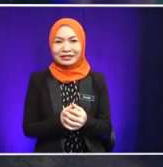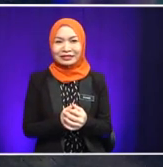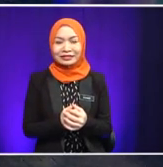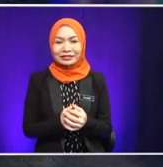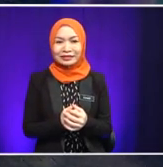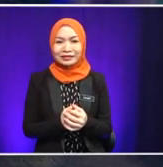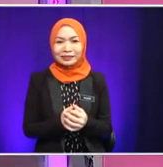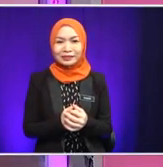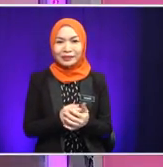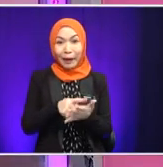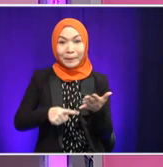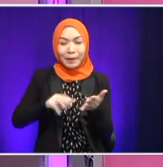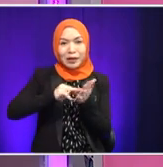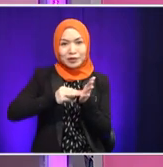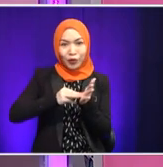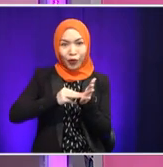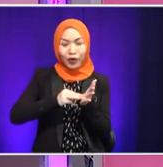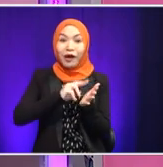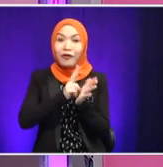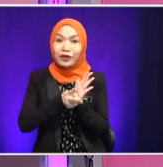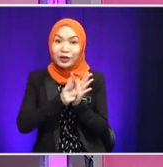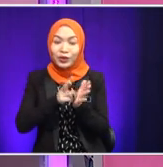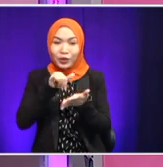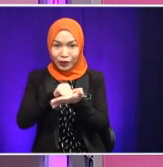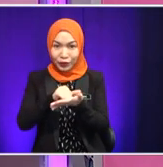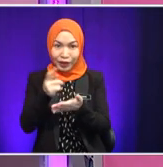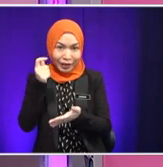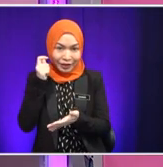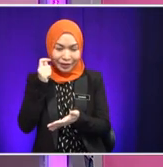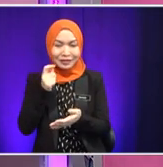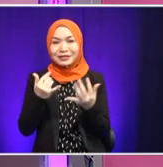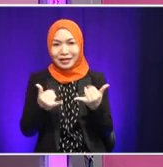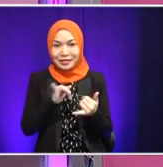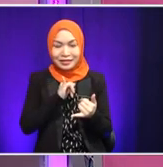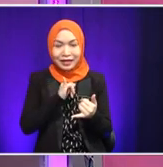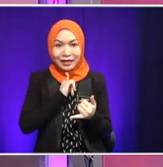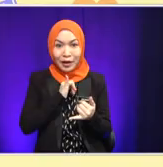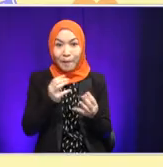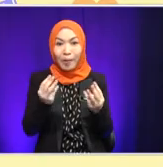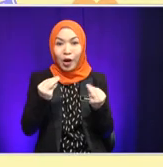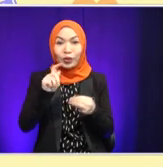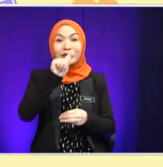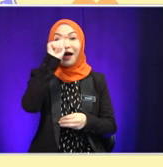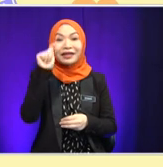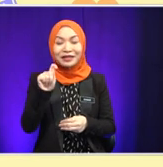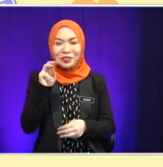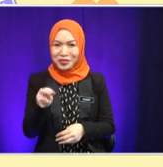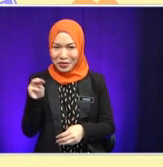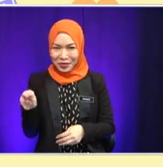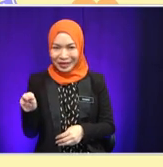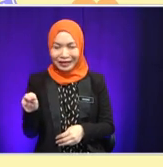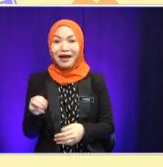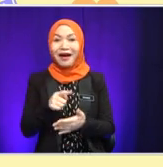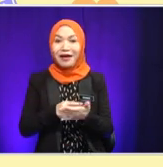sebelum saya jawab soal ini saya ingin soal Kana tentang video ini kepada murid-murid saya ya oke apa yang murid-murid saya